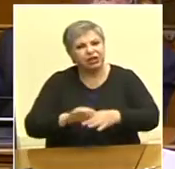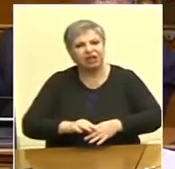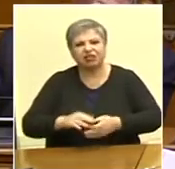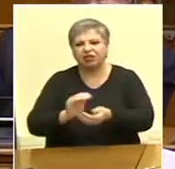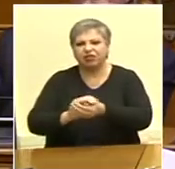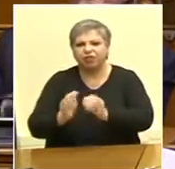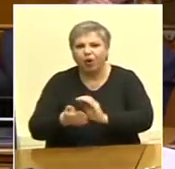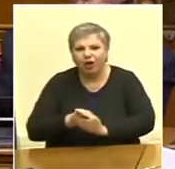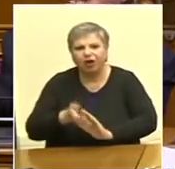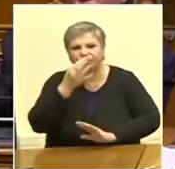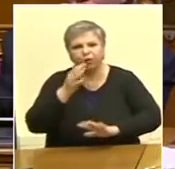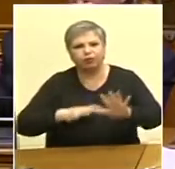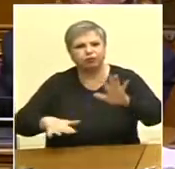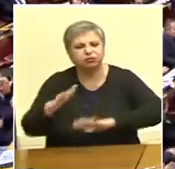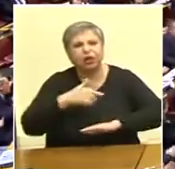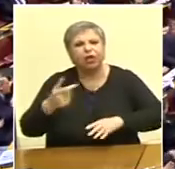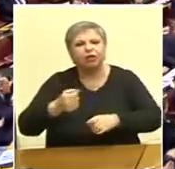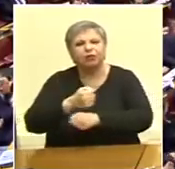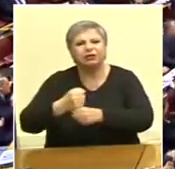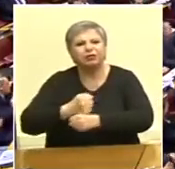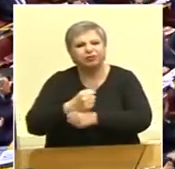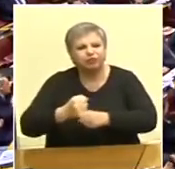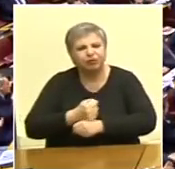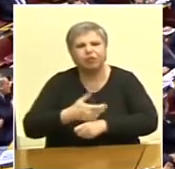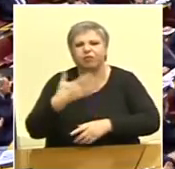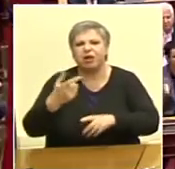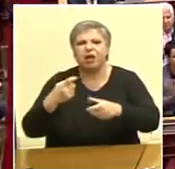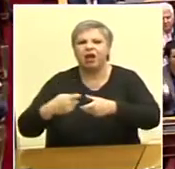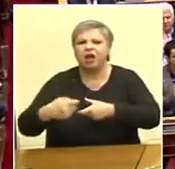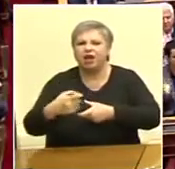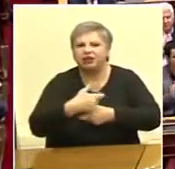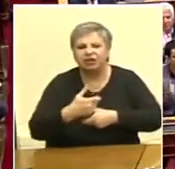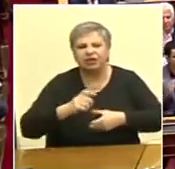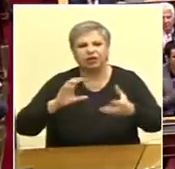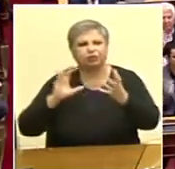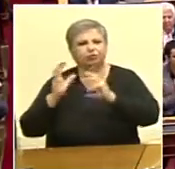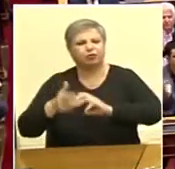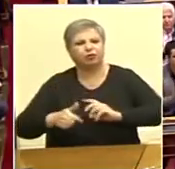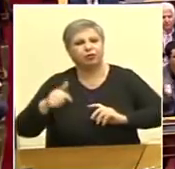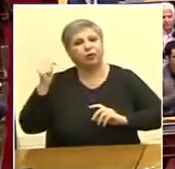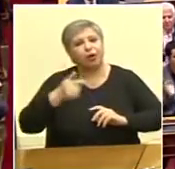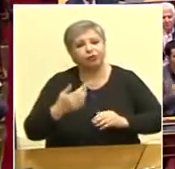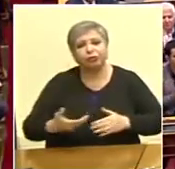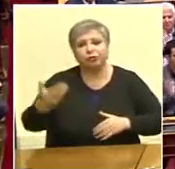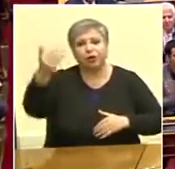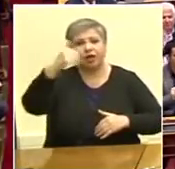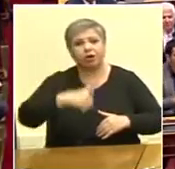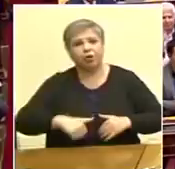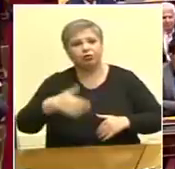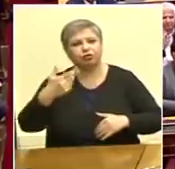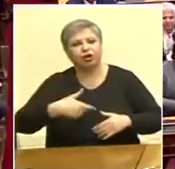με την Οβάρτης και τις άλλες επιχειρήσεις πολυεθνικές που ερχόντουσαν στην Ελλάδα για να ξεζουμίσουν το μόχθο του ελληνικού